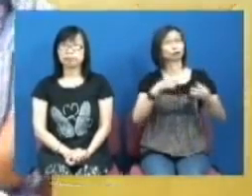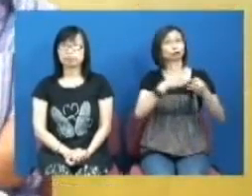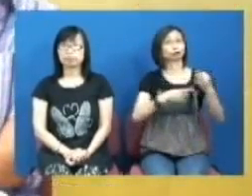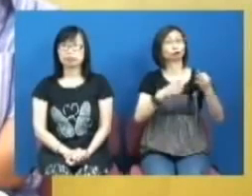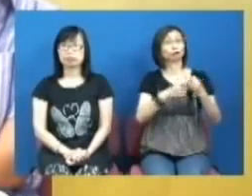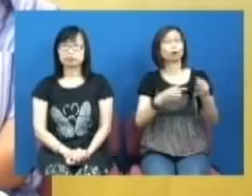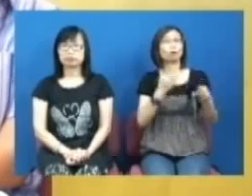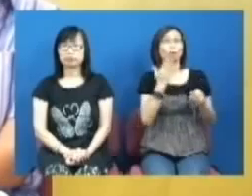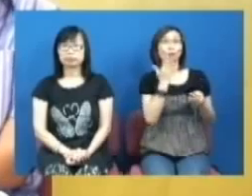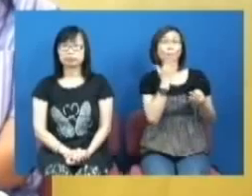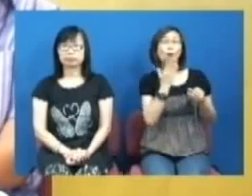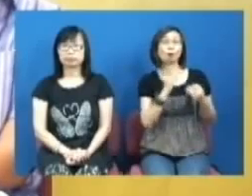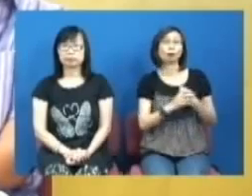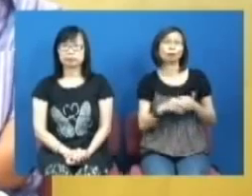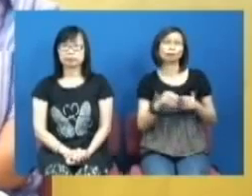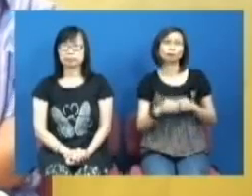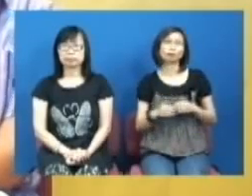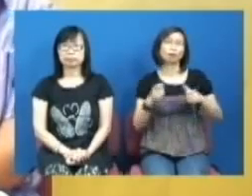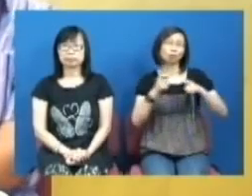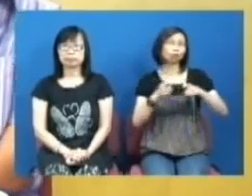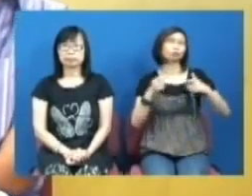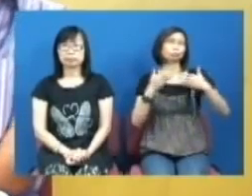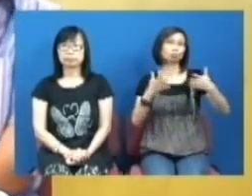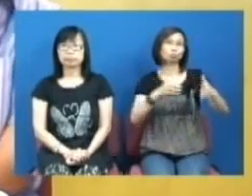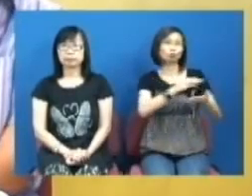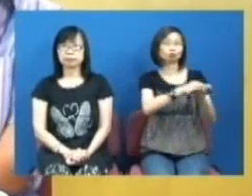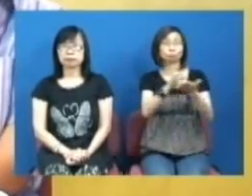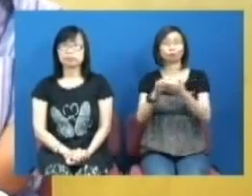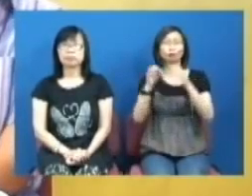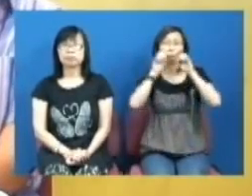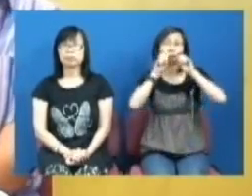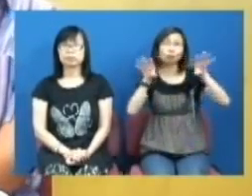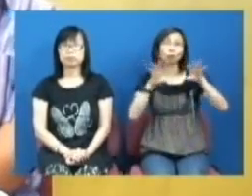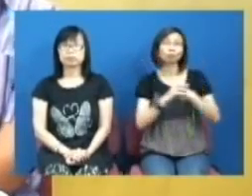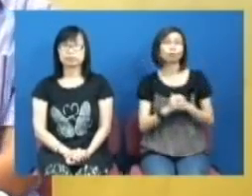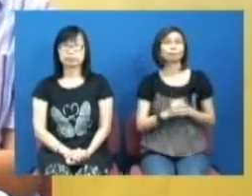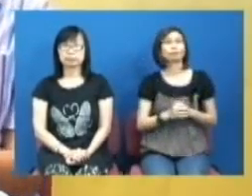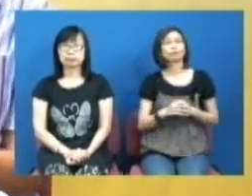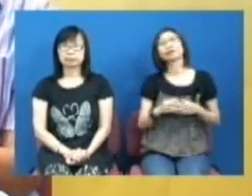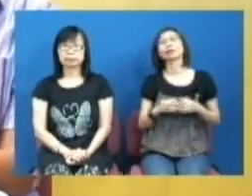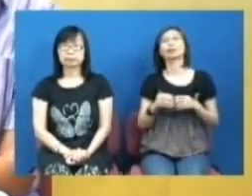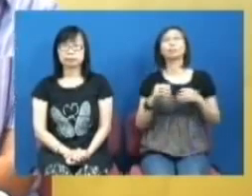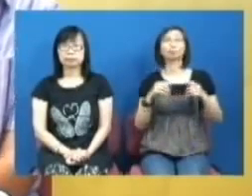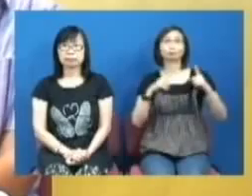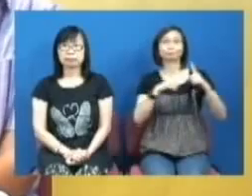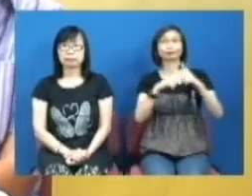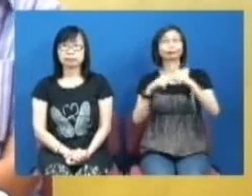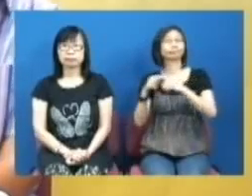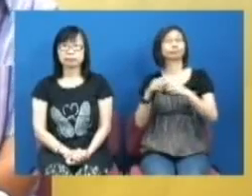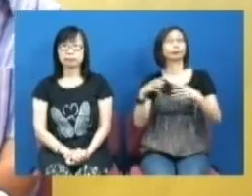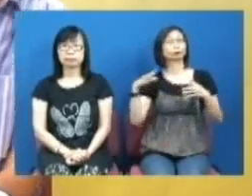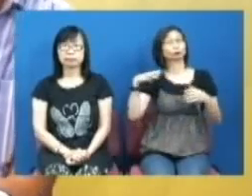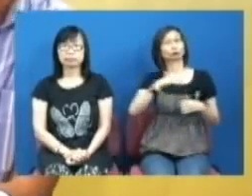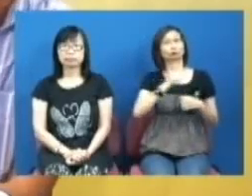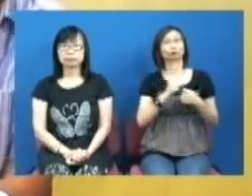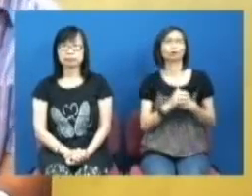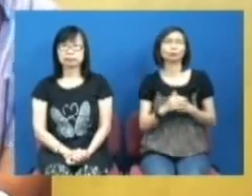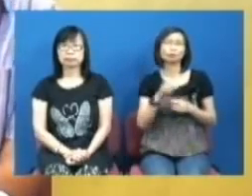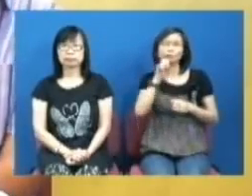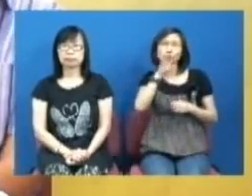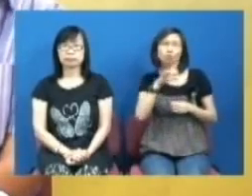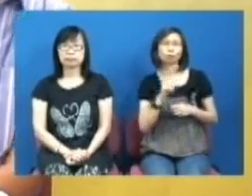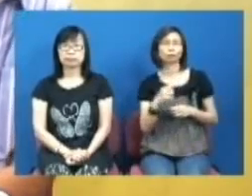講到即係。可能我諗佢作為一個所謂泛民主派大佬嘅身份去講，佢覺得佢點樣睇展示民主嘅理念。